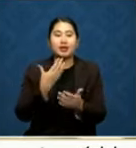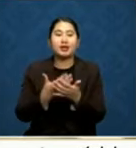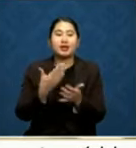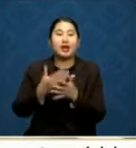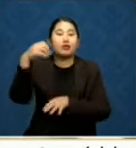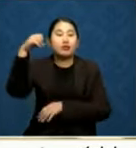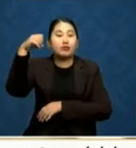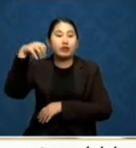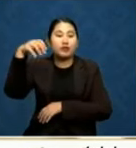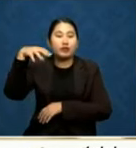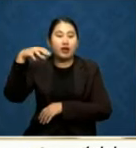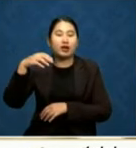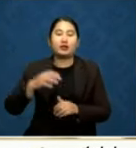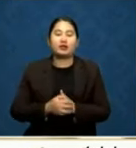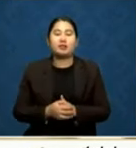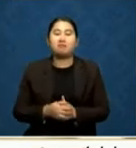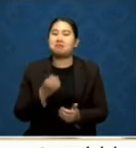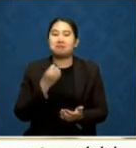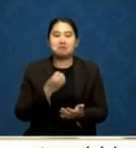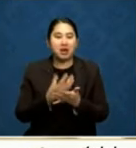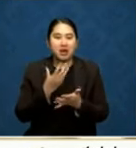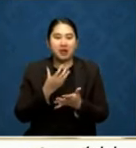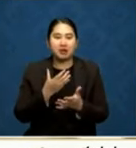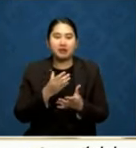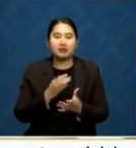ฟ้าแพง